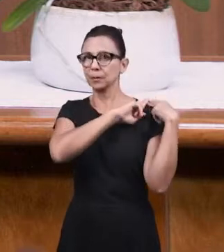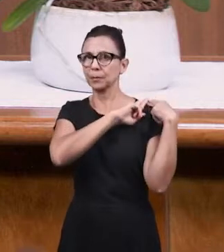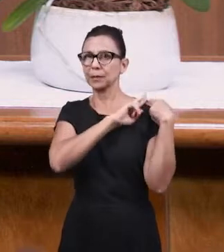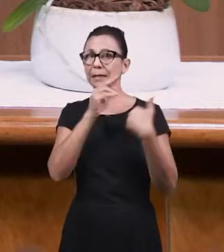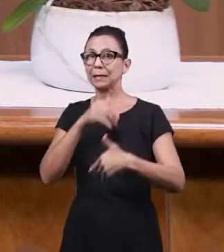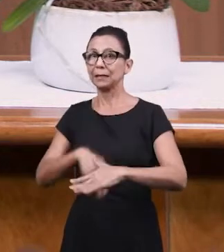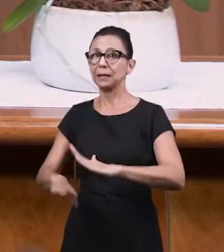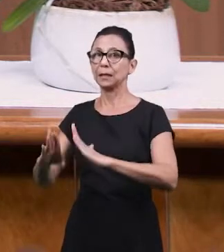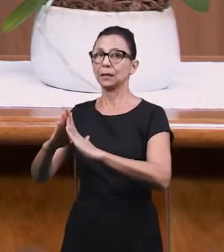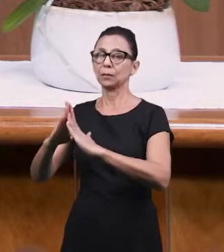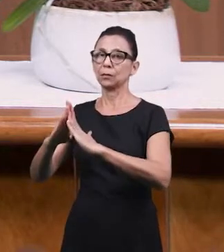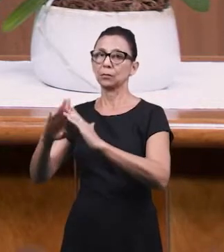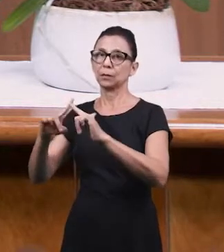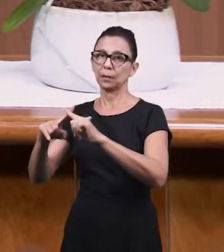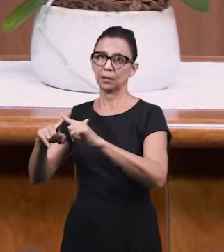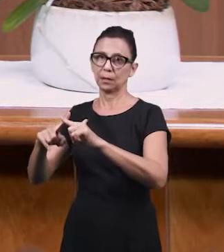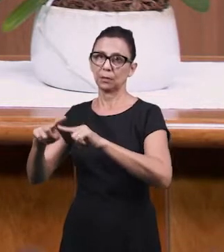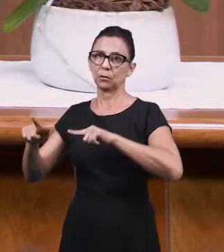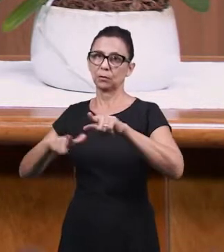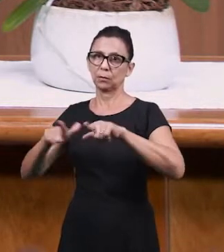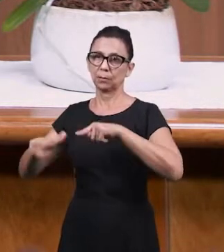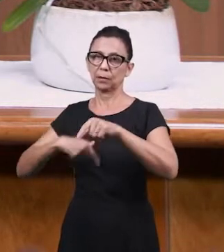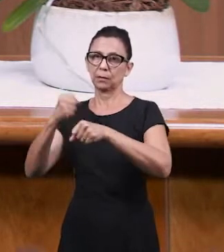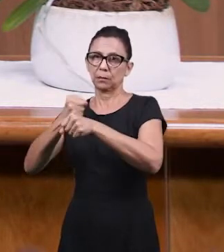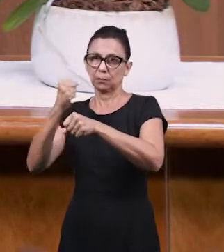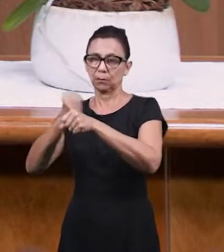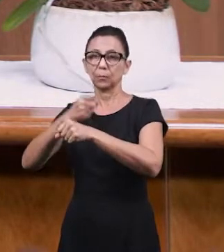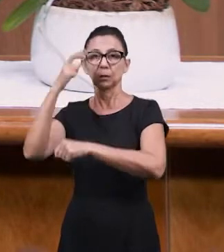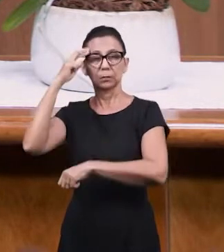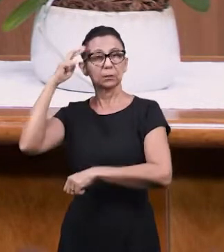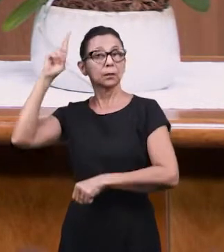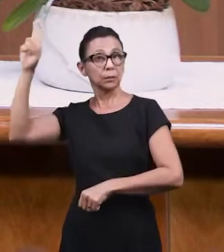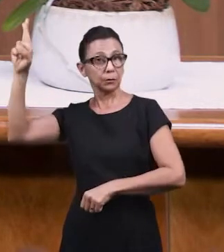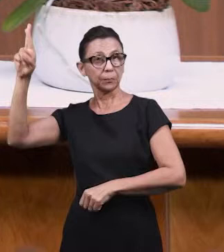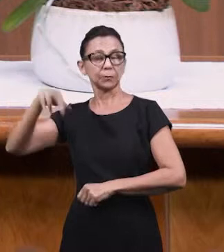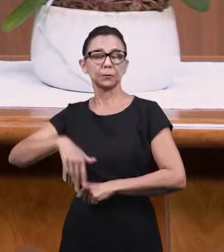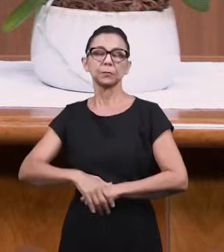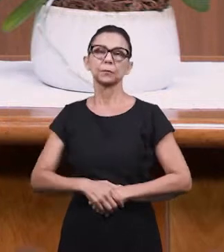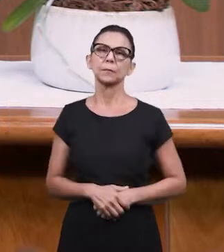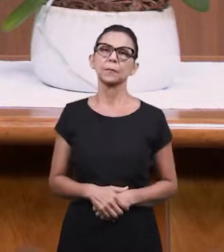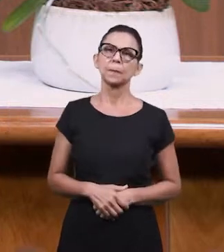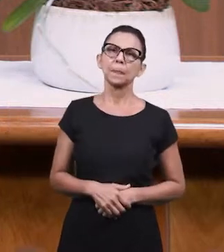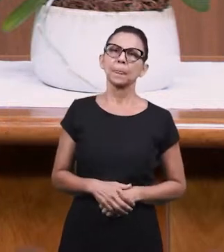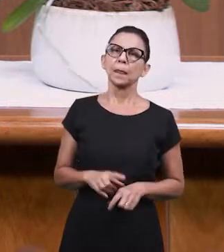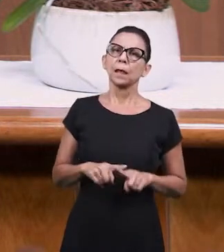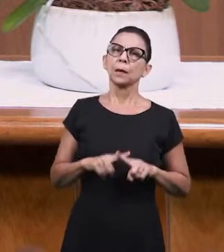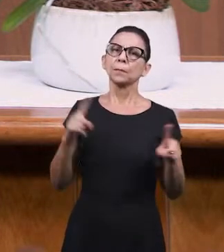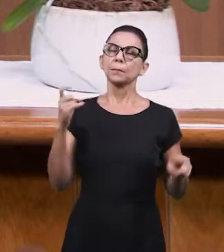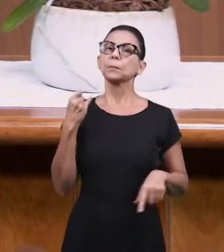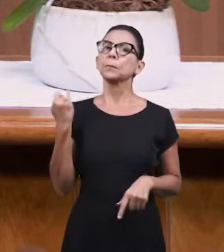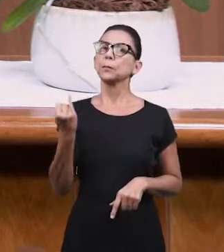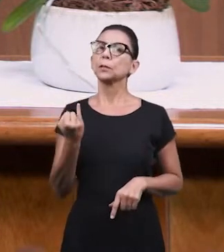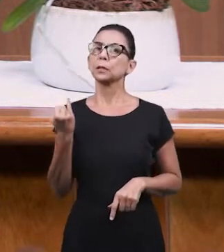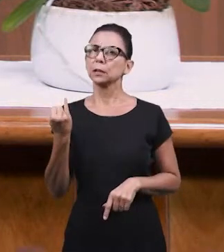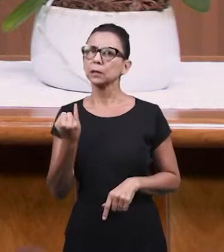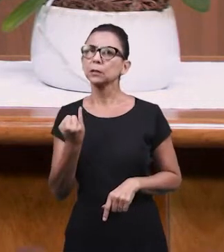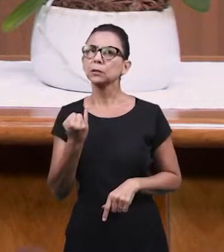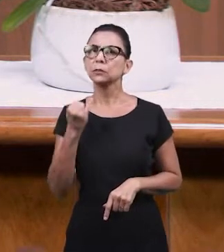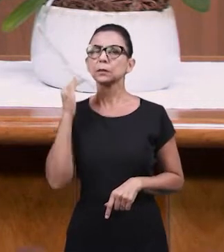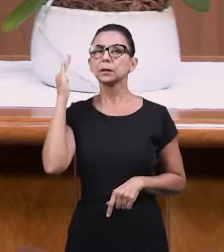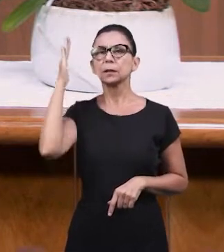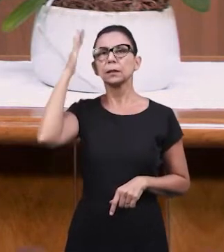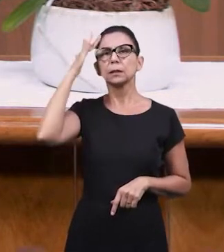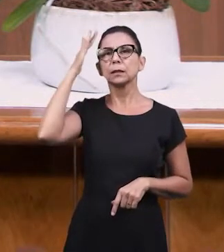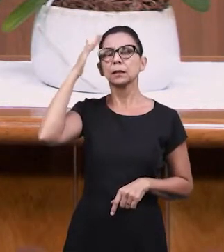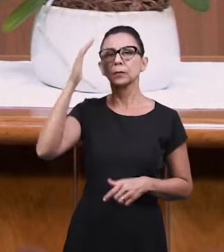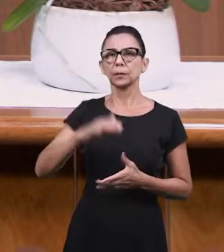c'est l'ensemble. Donc ce qu'il montre prophétiquement, et c'est très important de l'Église de comprendre, le premier